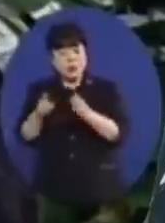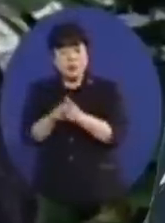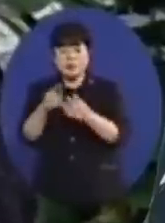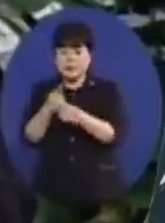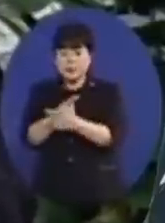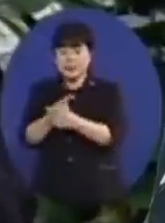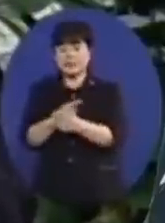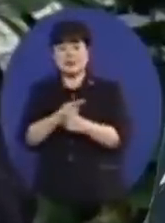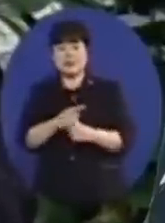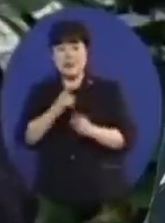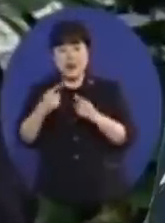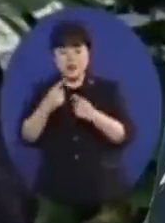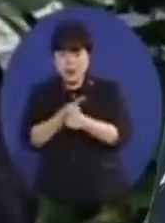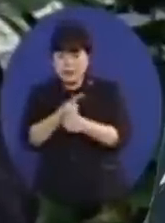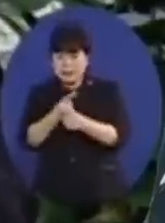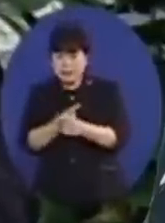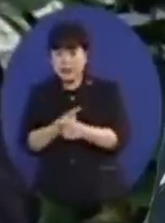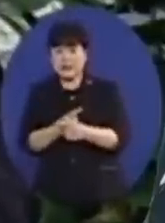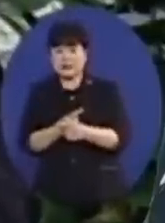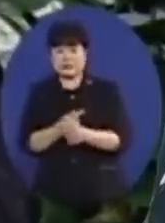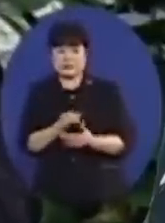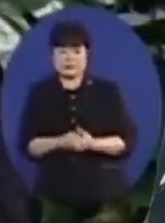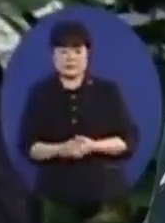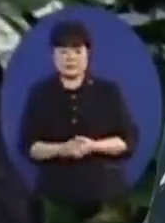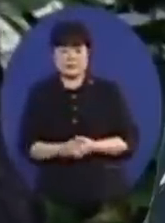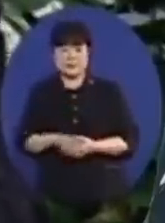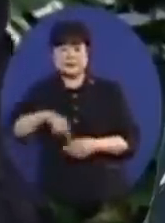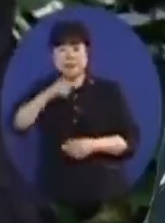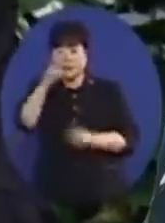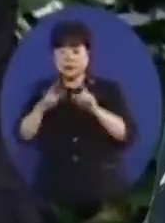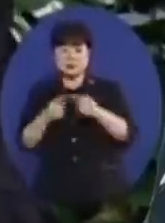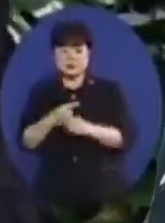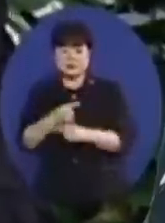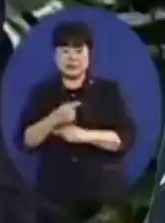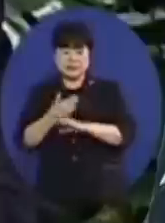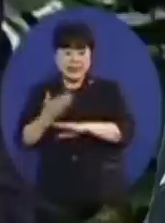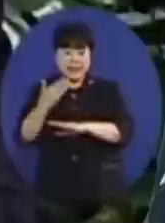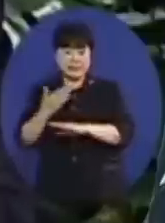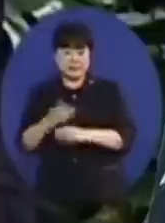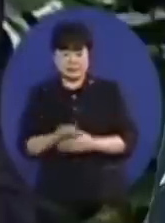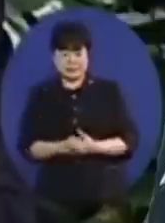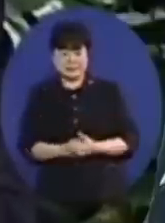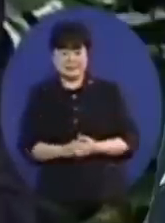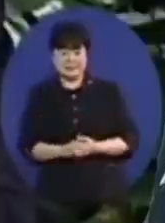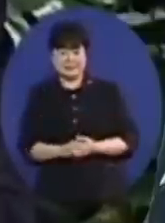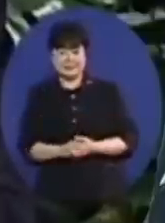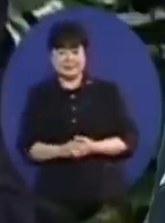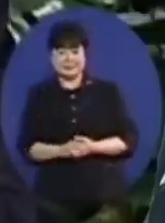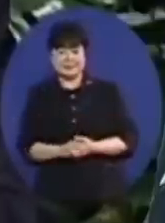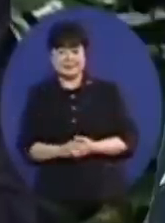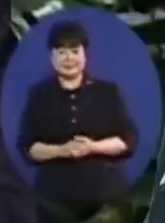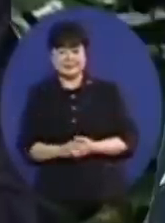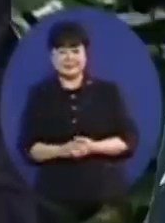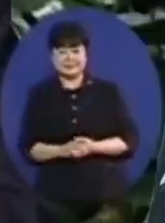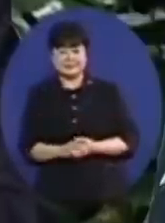믿음을 변하시고 말을 변화시키면 내 자화성이 달라지고 내 인생이 달라지는 것입니다